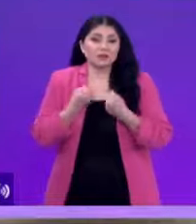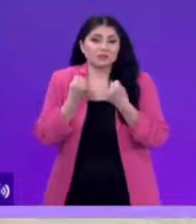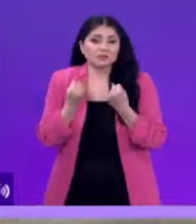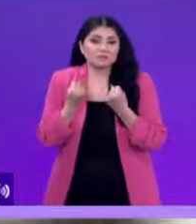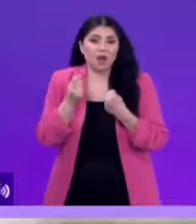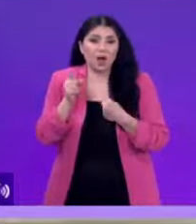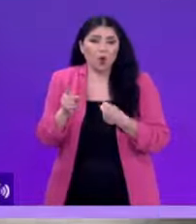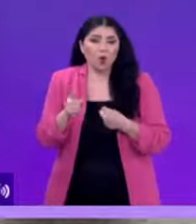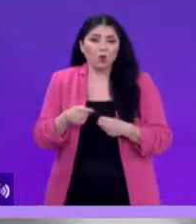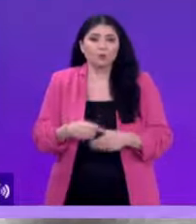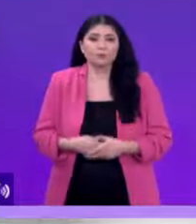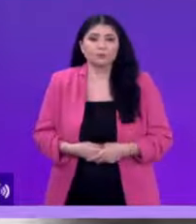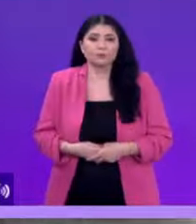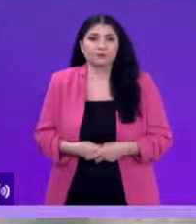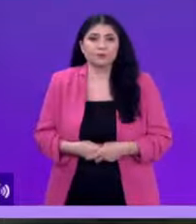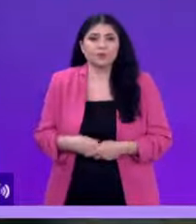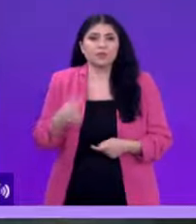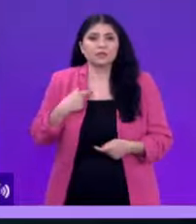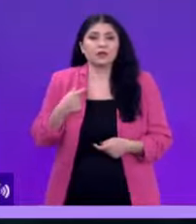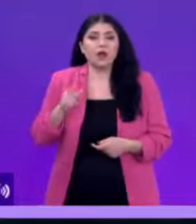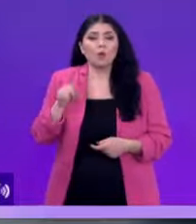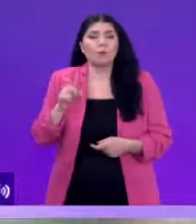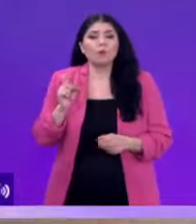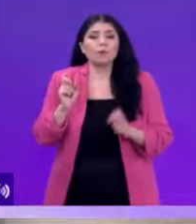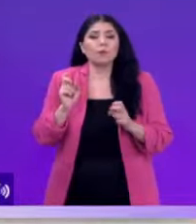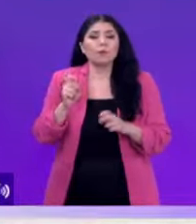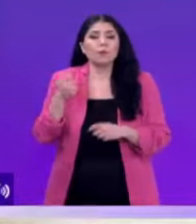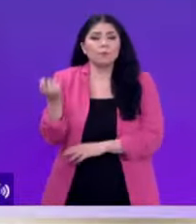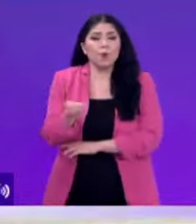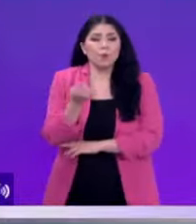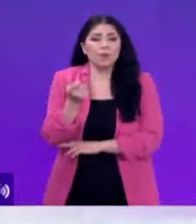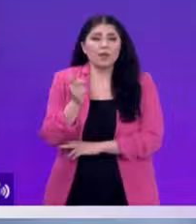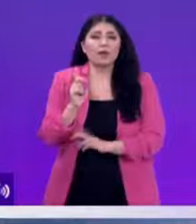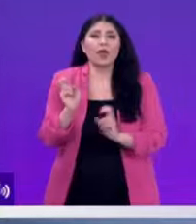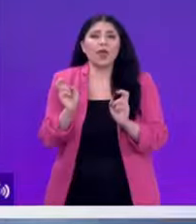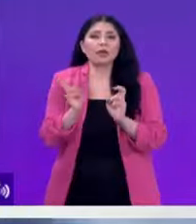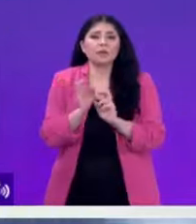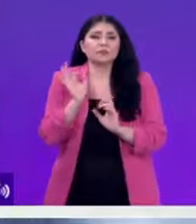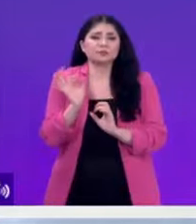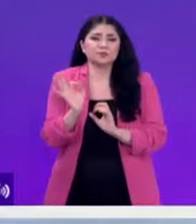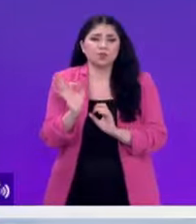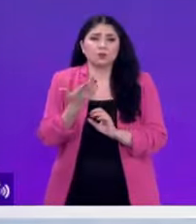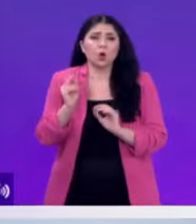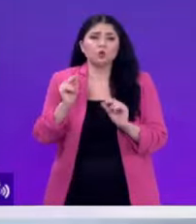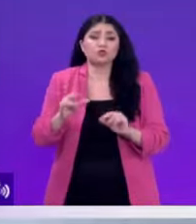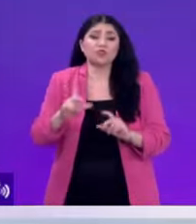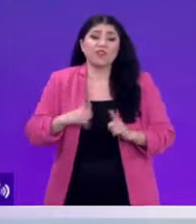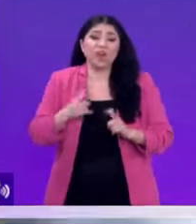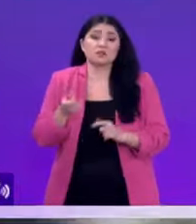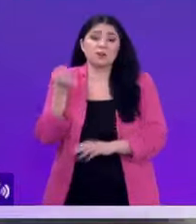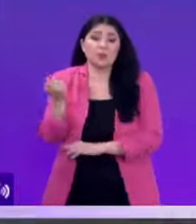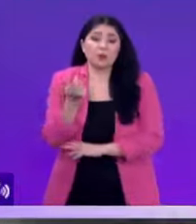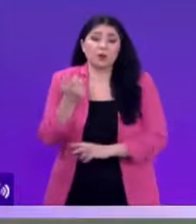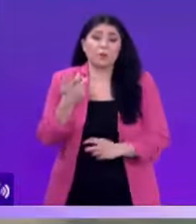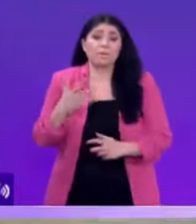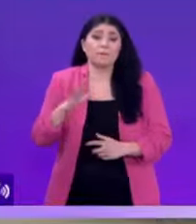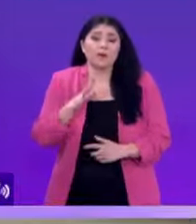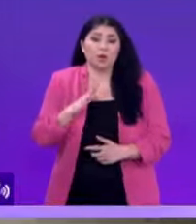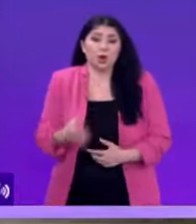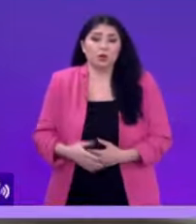acolo. Sunt echipamente speciale pe care le au pompierii, astfel încât să nu-și pună viața în pericol, pentru că riscurile sunt mari. Sunt echipamente pe